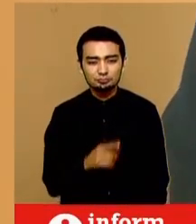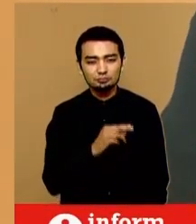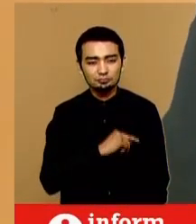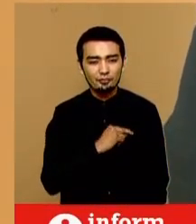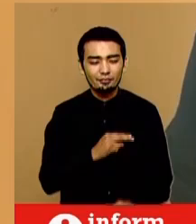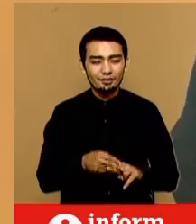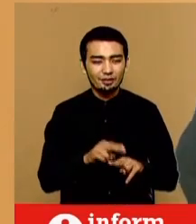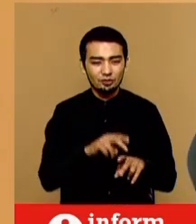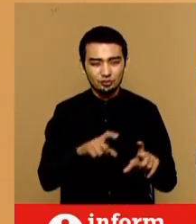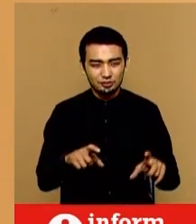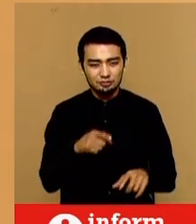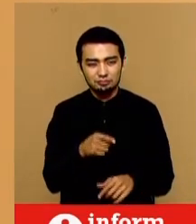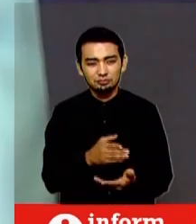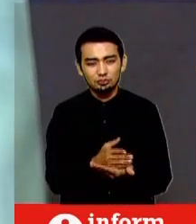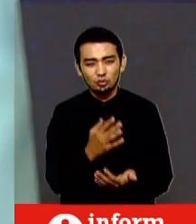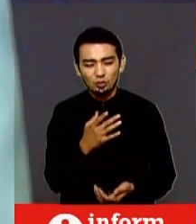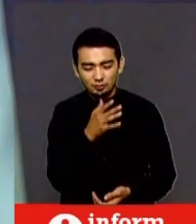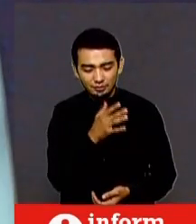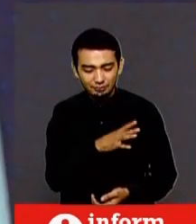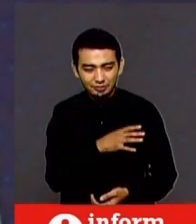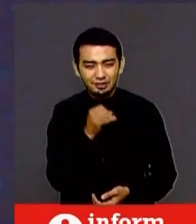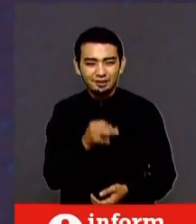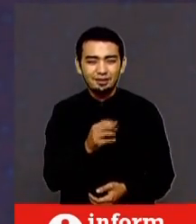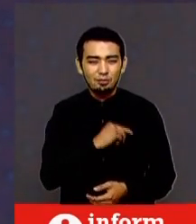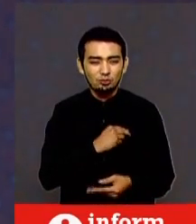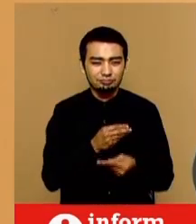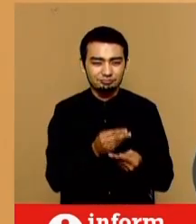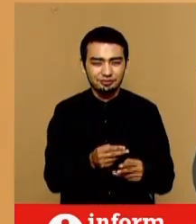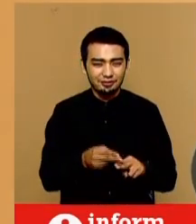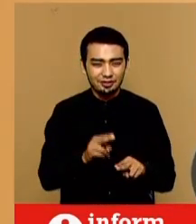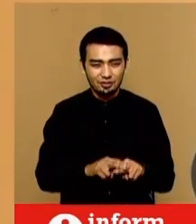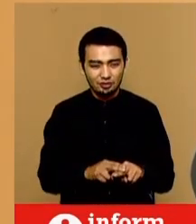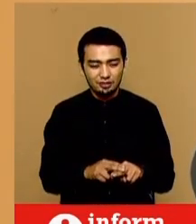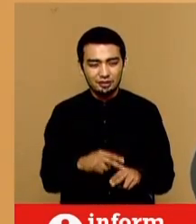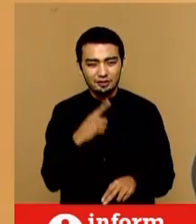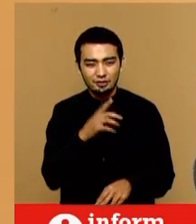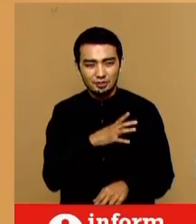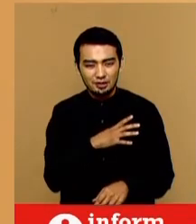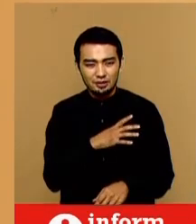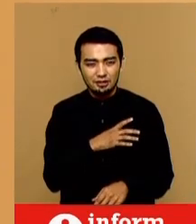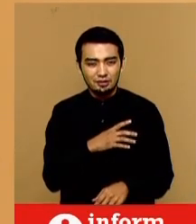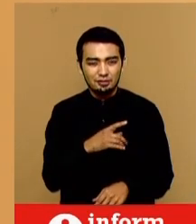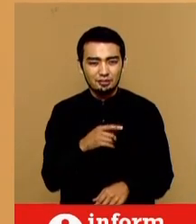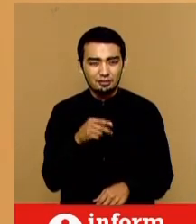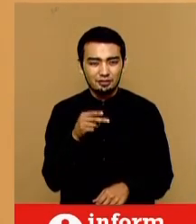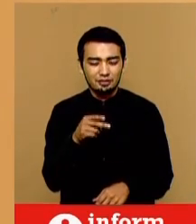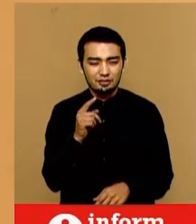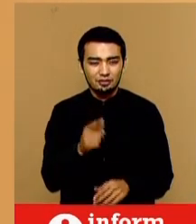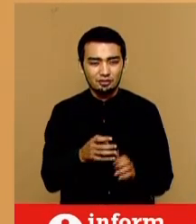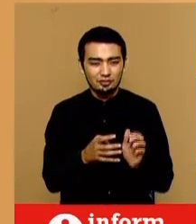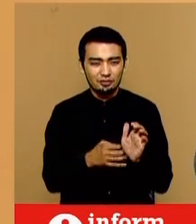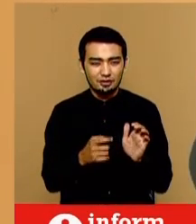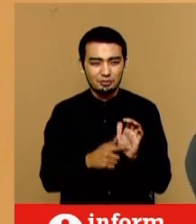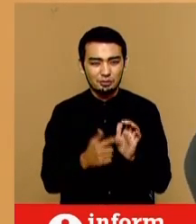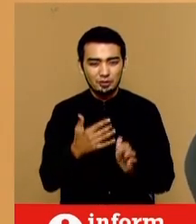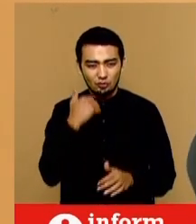работнику, работодатель будет выплачивать именно тем работникам, которые родились после 1 января 1975 года.